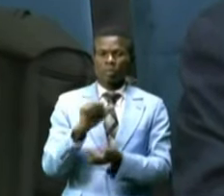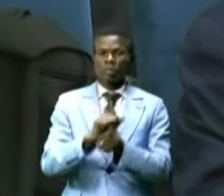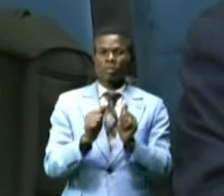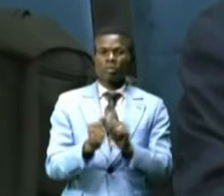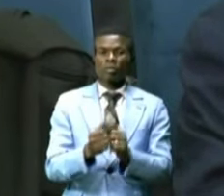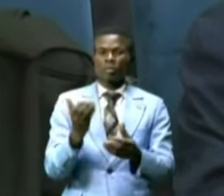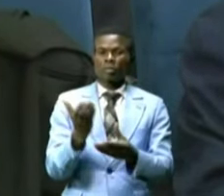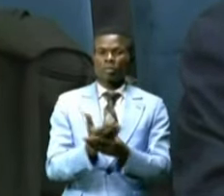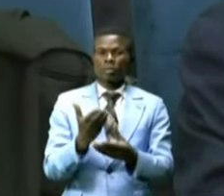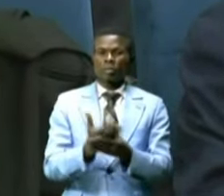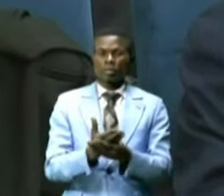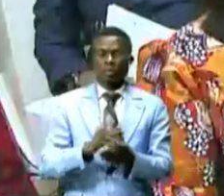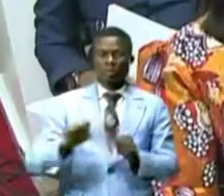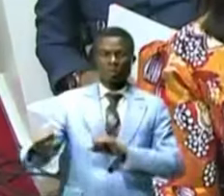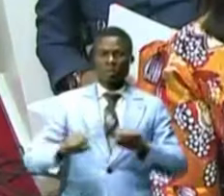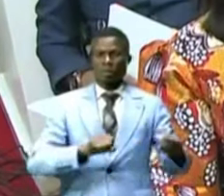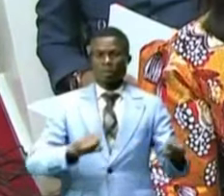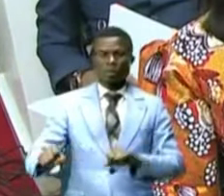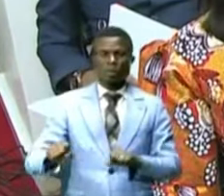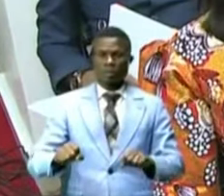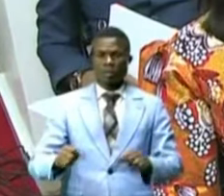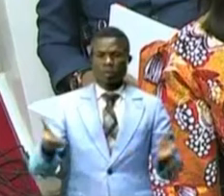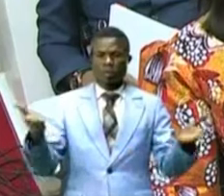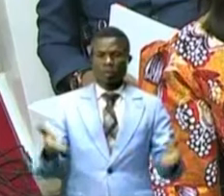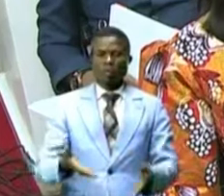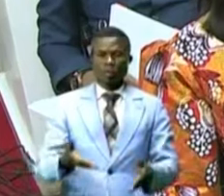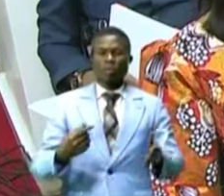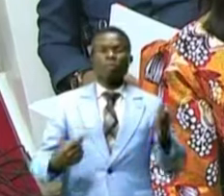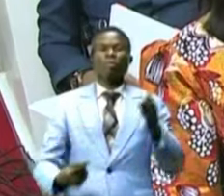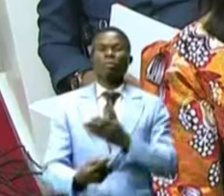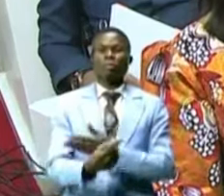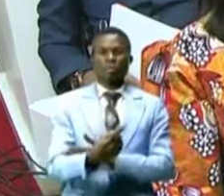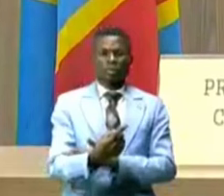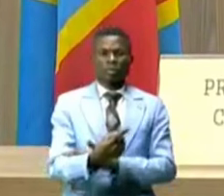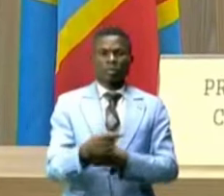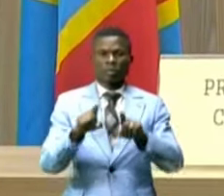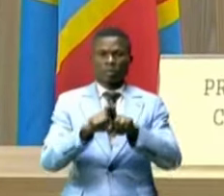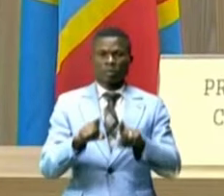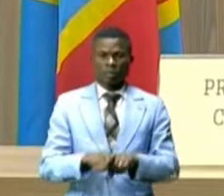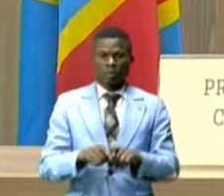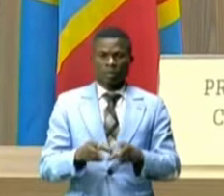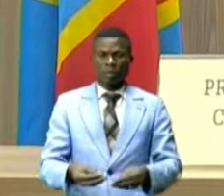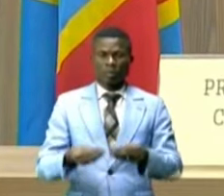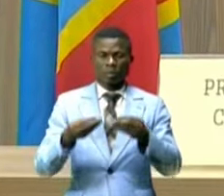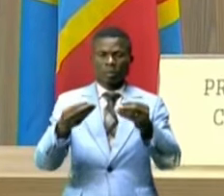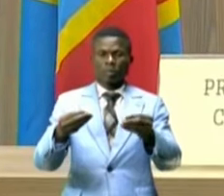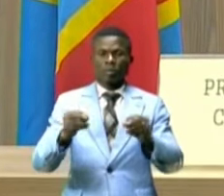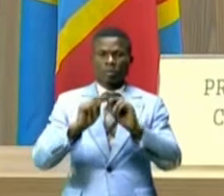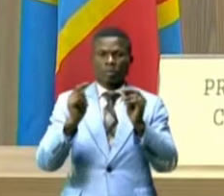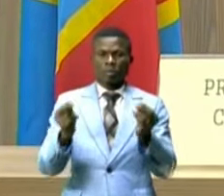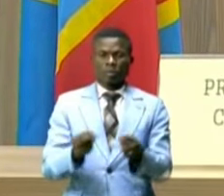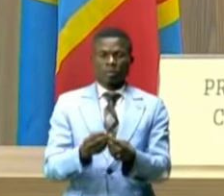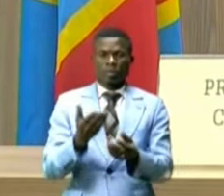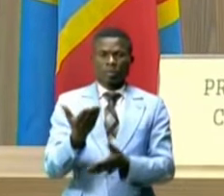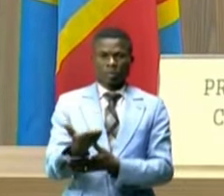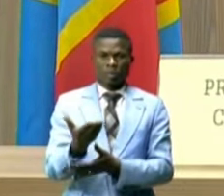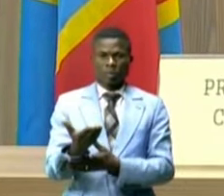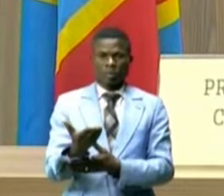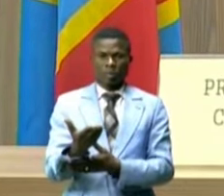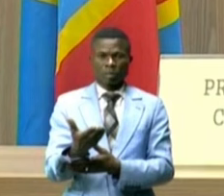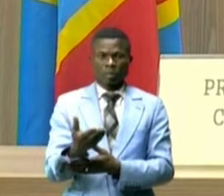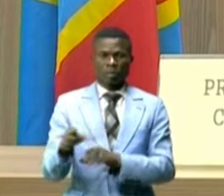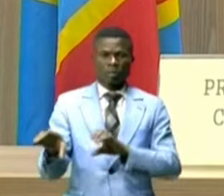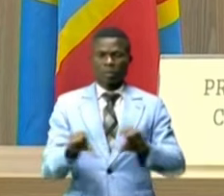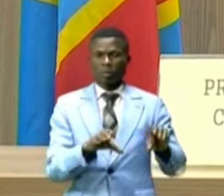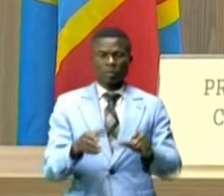de l'examen de la présente cause et de la mise hors cause sollicitée par les prévenus Globlet